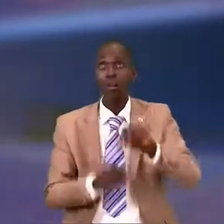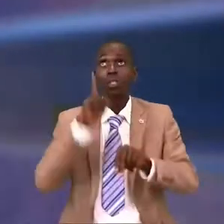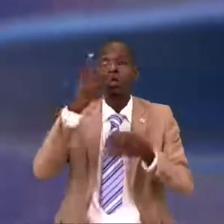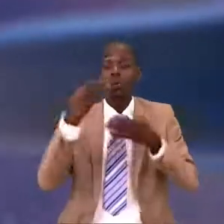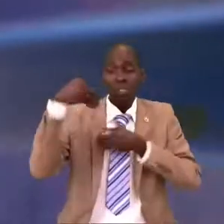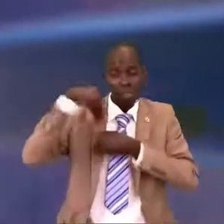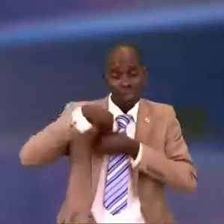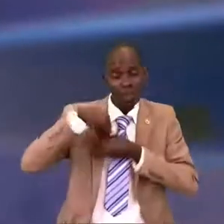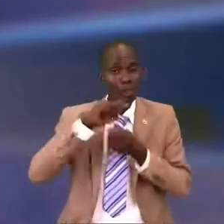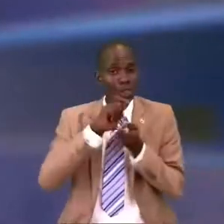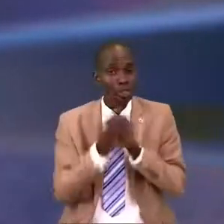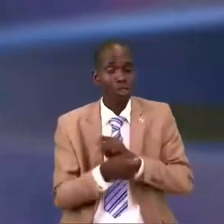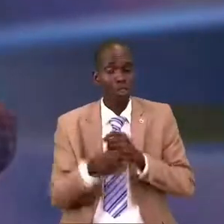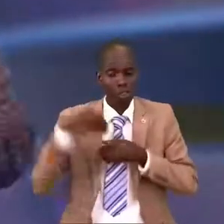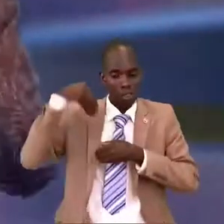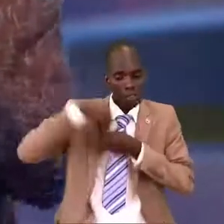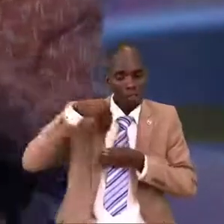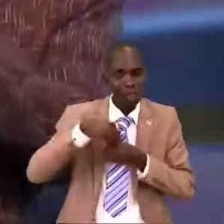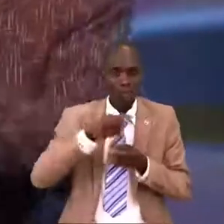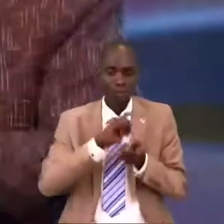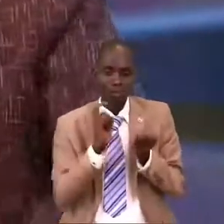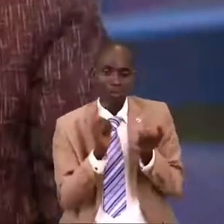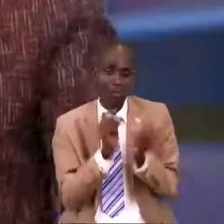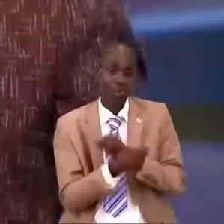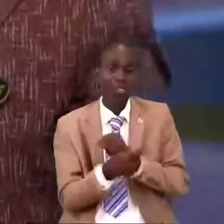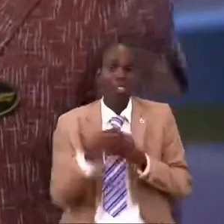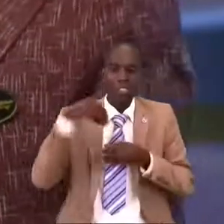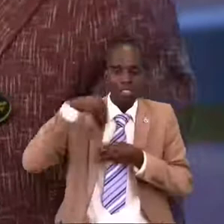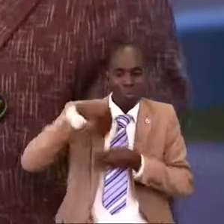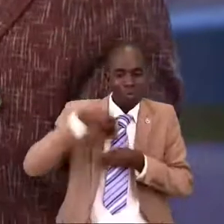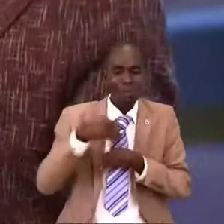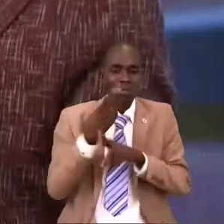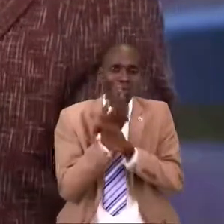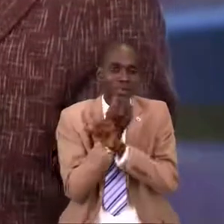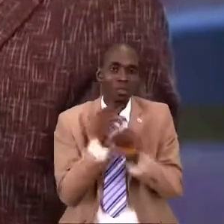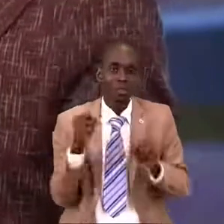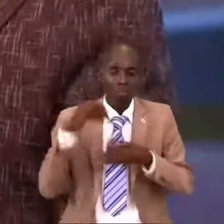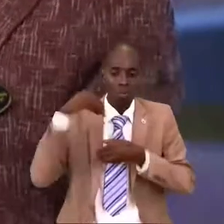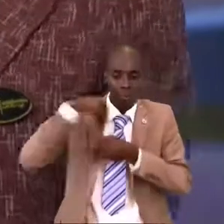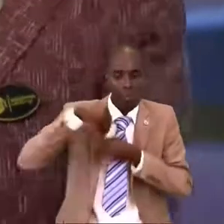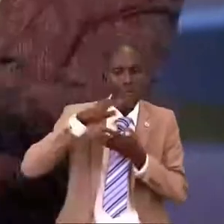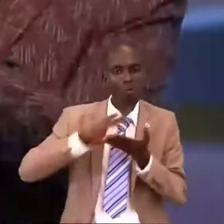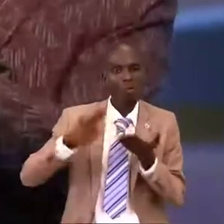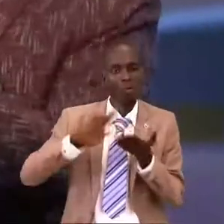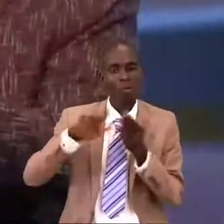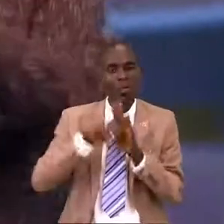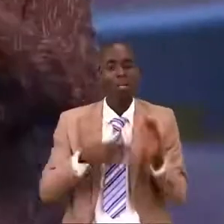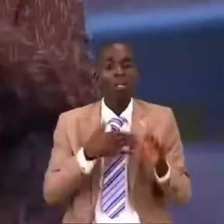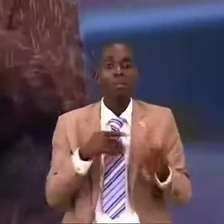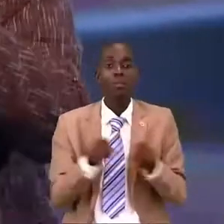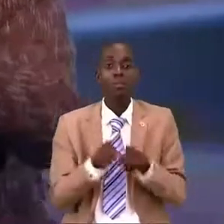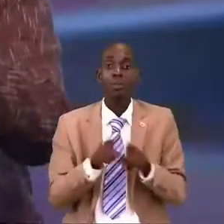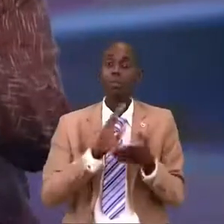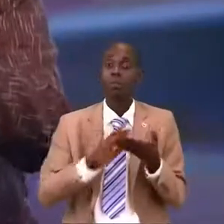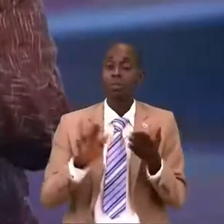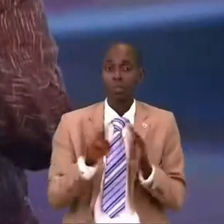Il veut une rédemption intérieure, un pardon intérieur, aussi bien qu'une transformation intérieure. Le Dieu Tout-Puissant, le Saint,